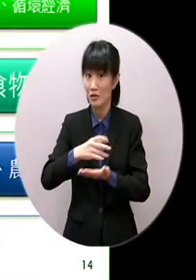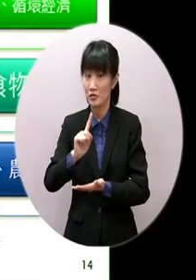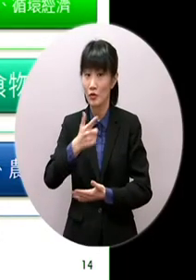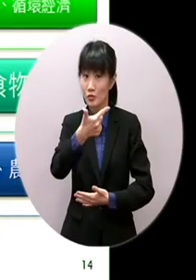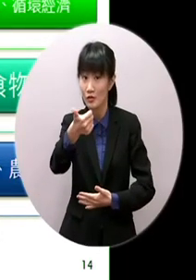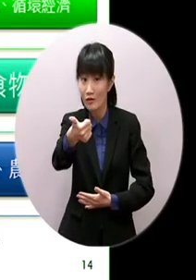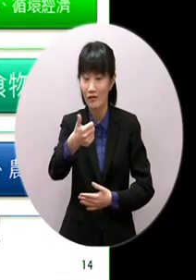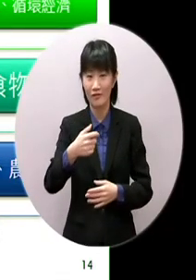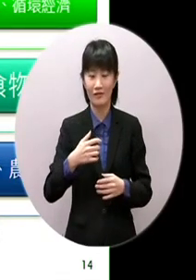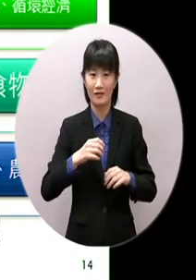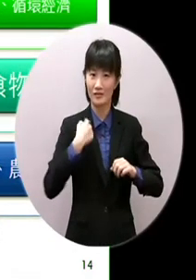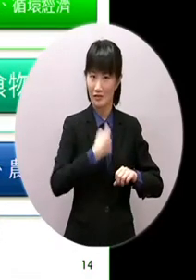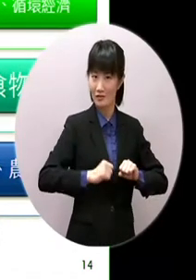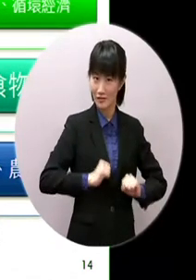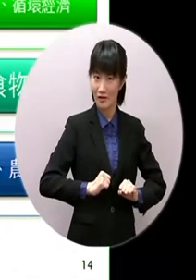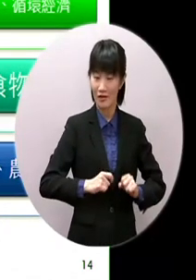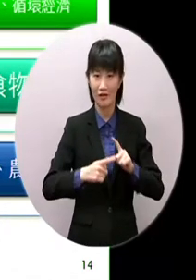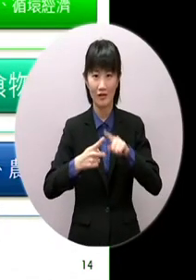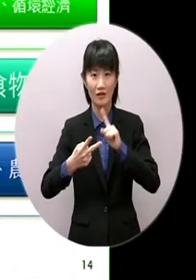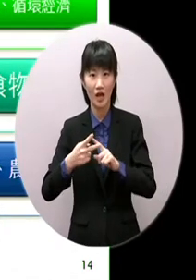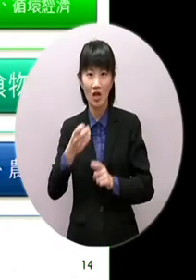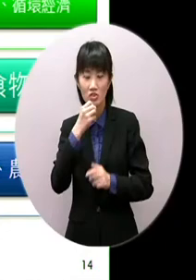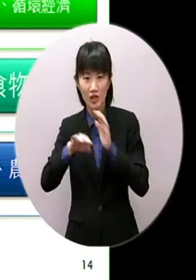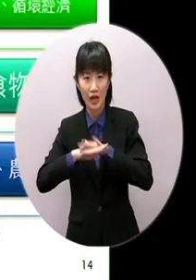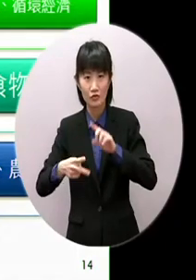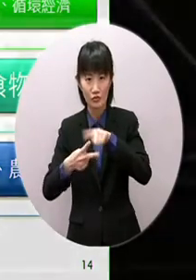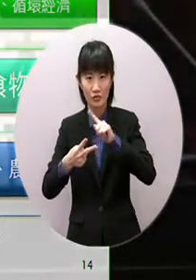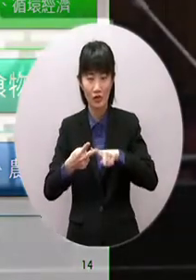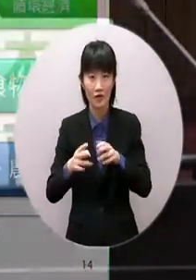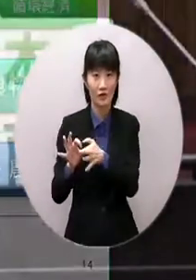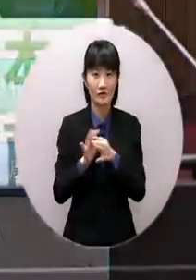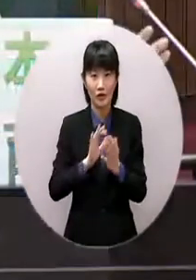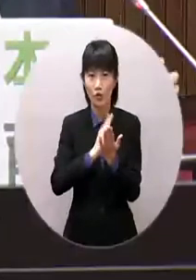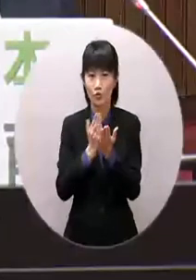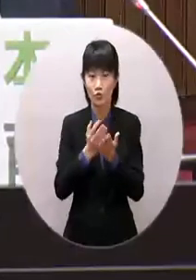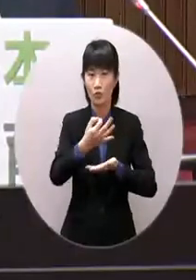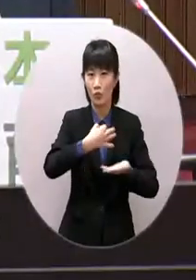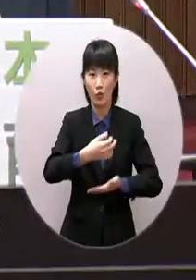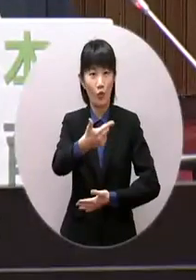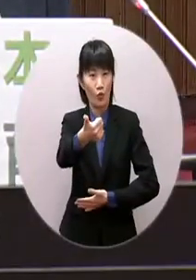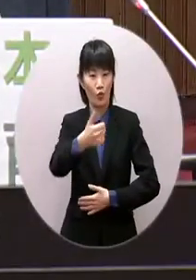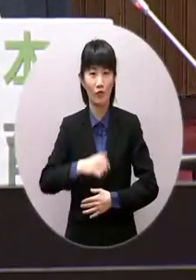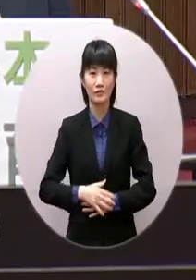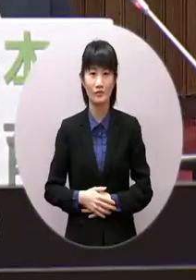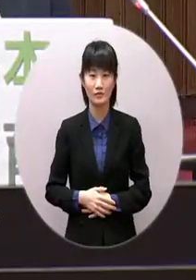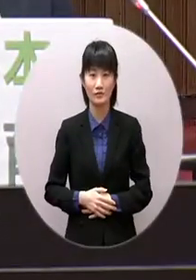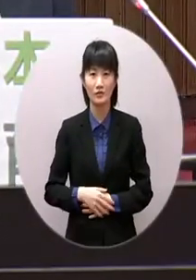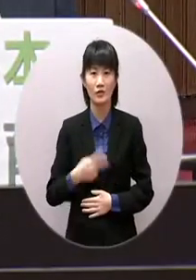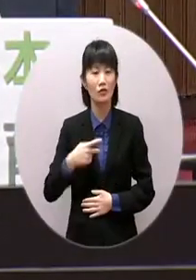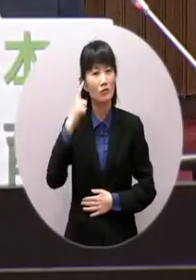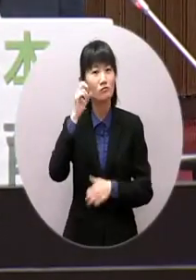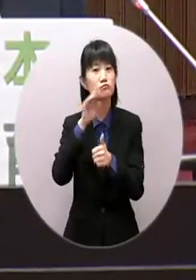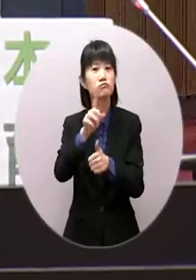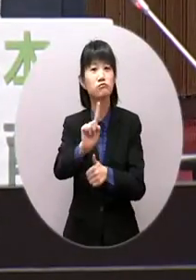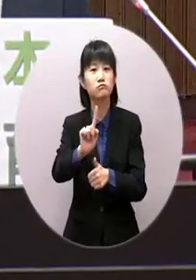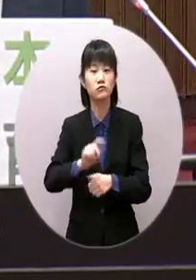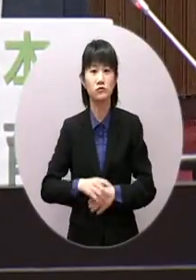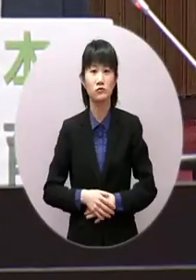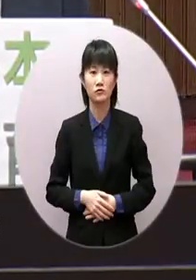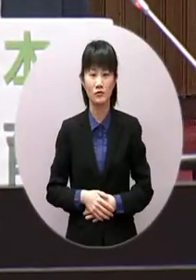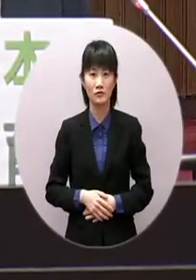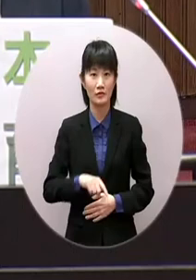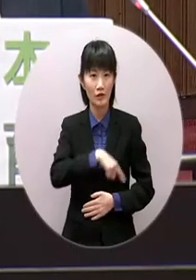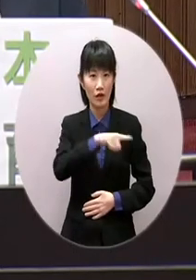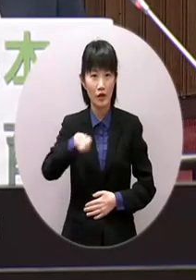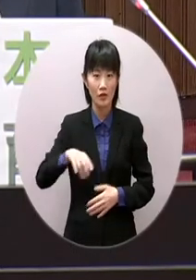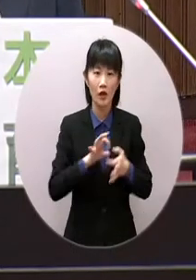健康有关的，一个就是吃的安全有关的。这那吃的安全有关的，当然也跟美味有关。我要说的就是说，可见大